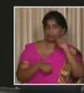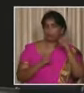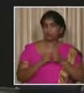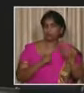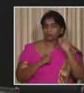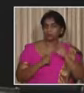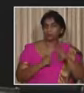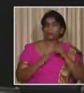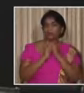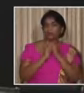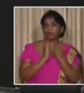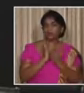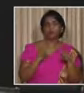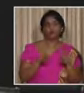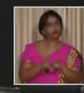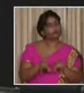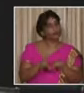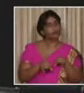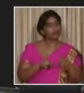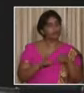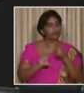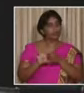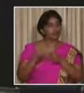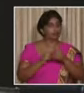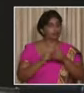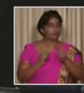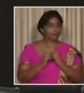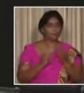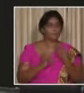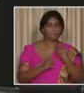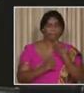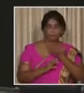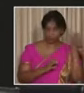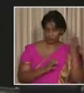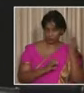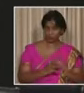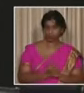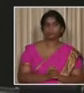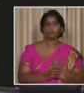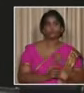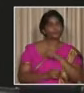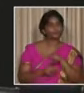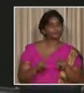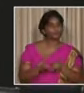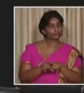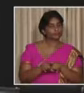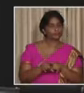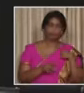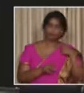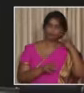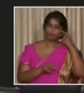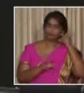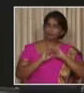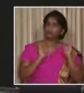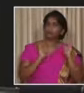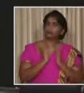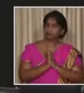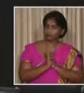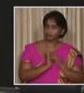නමුත් වැඩපිළිවෙලක් හැටියට අපිට මේ වර්ෂය තුලදී ඒක ක්‍රියාත්මක කරන්න හැකියාවක් ලැබෙයි. එතකොට මේක මම හිතන්නේ මේ සියල්ලක්ම එහි